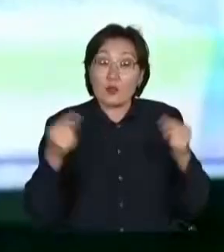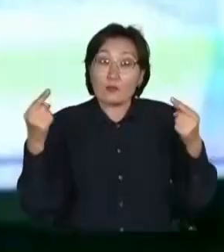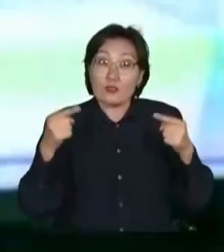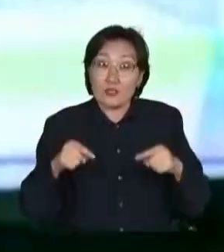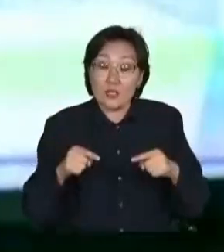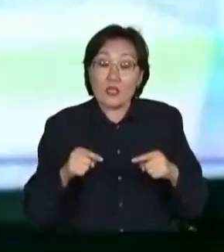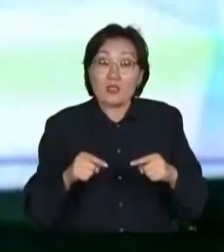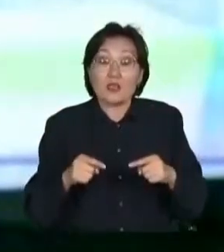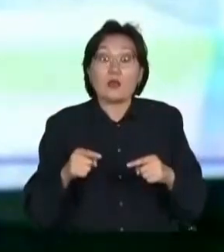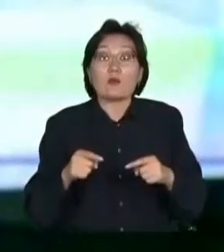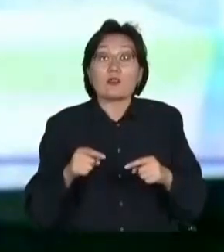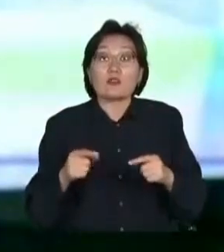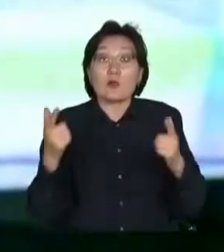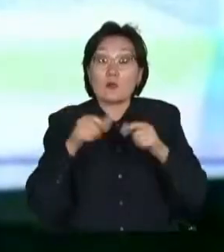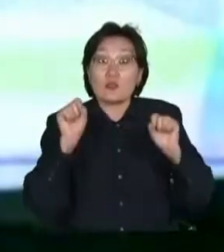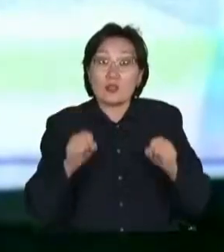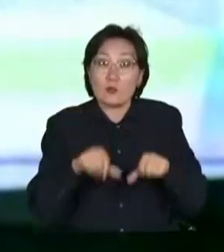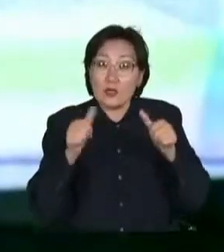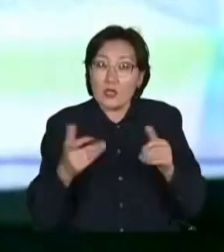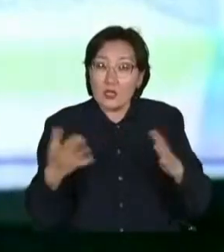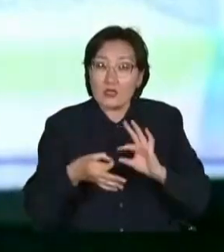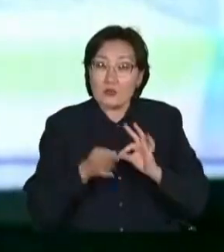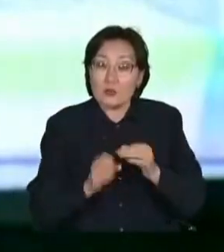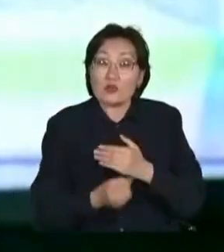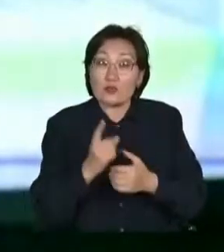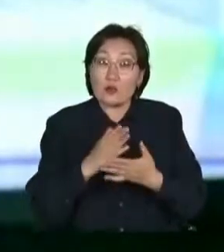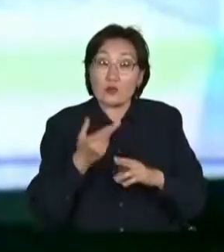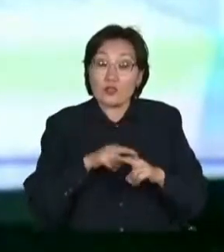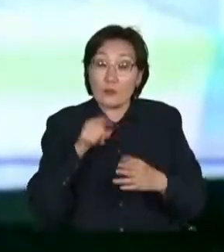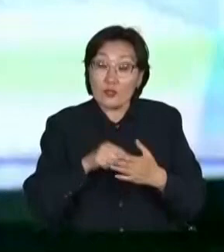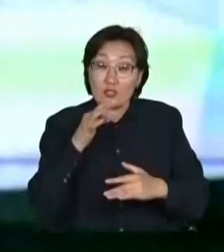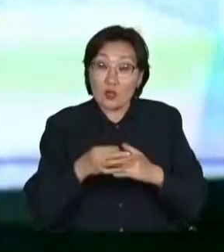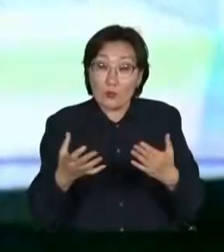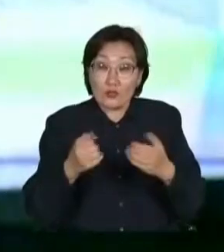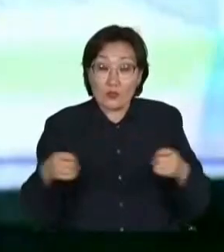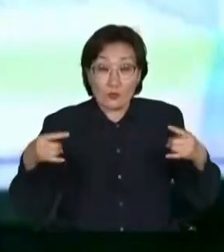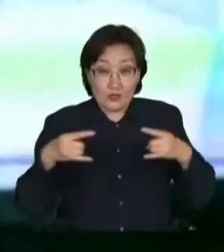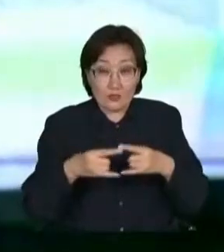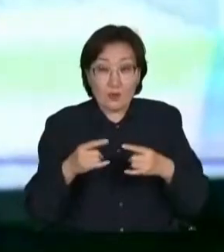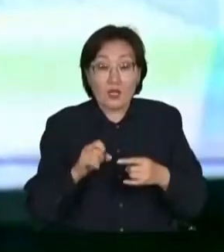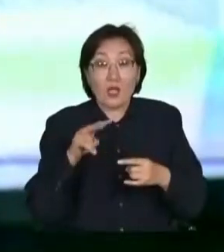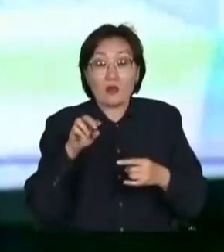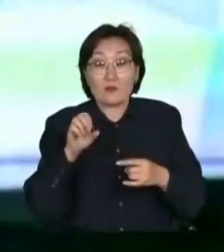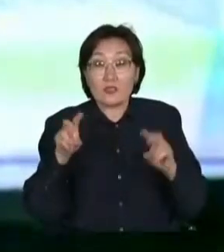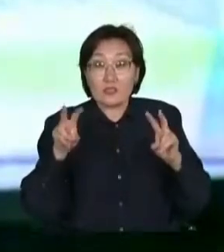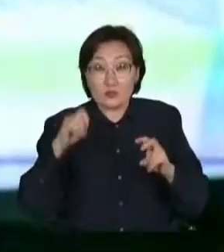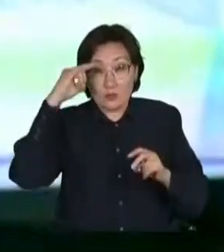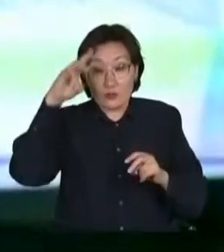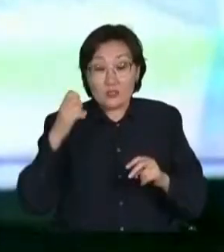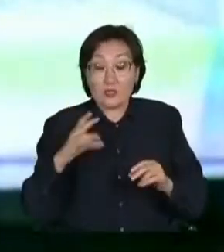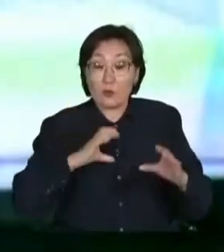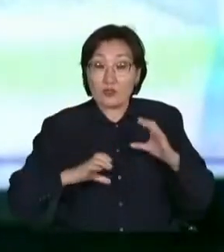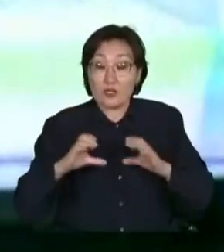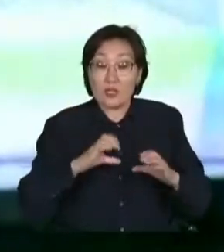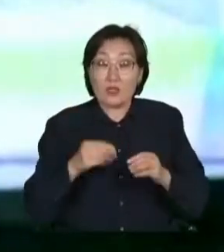банкрот санай алады және оны рәсімдеуге қандай қиындықтар туындайды? Осы сауалдарға жауап алу үшін студиямызға Әл-Фараби атындағы Қазақ ұлттық